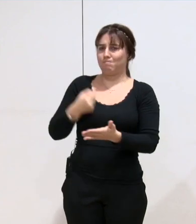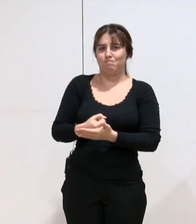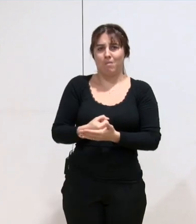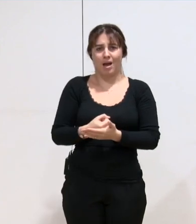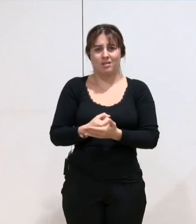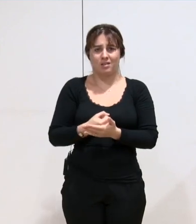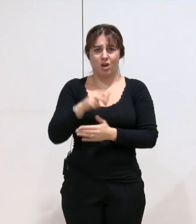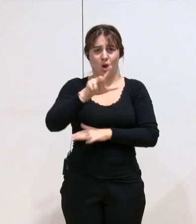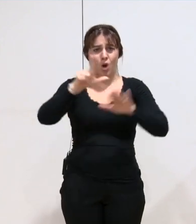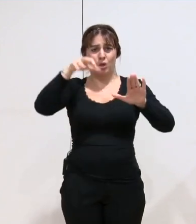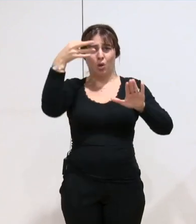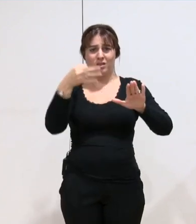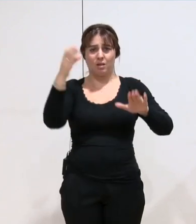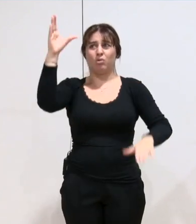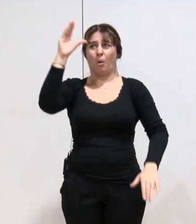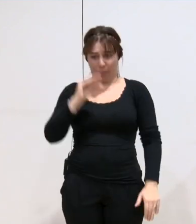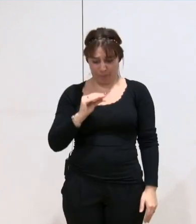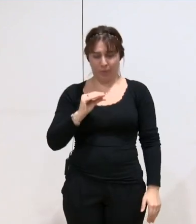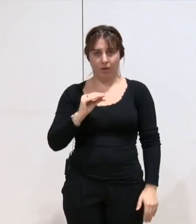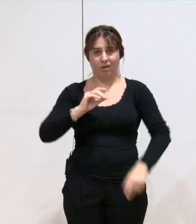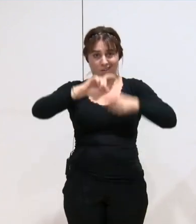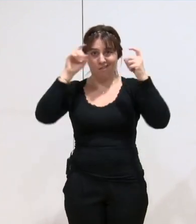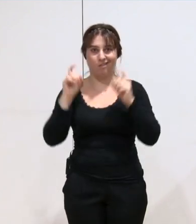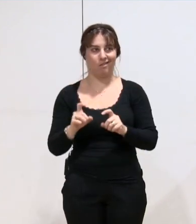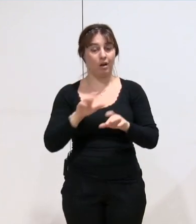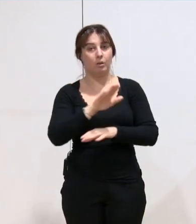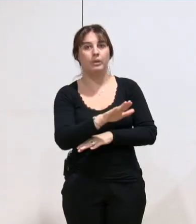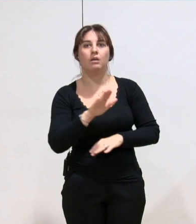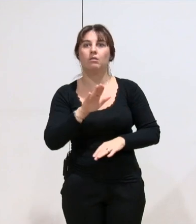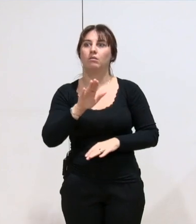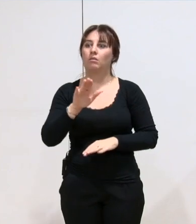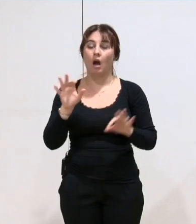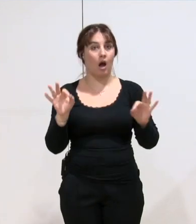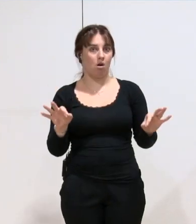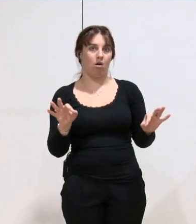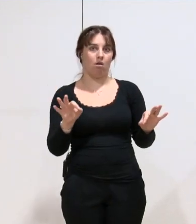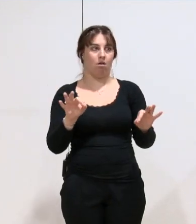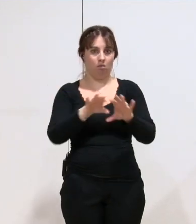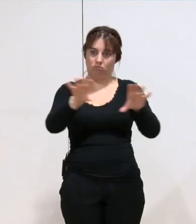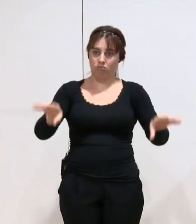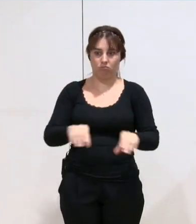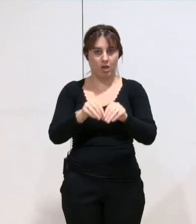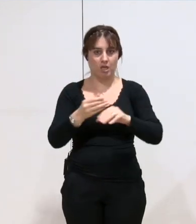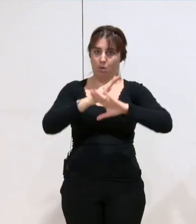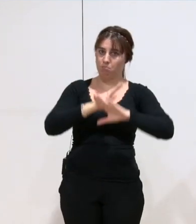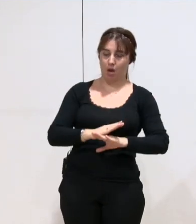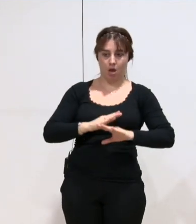de baisse de 37% sur le dispositif de réussite éducative, hein, alors qu'y compris les équipes étaient en